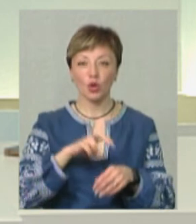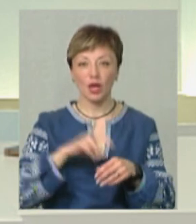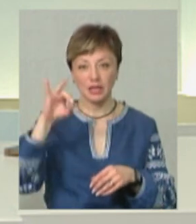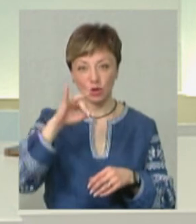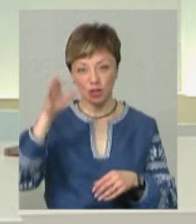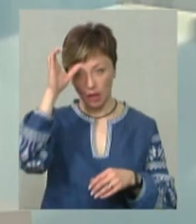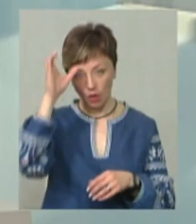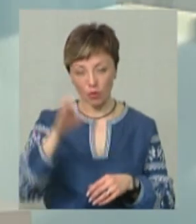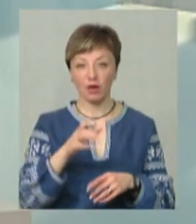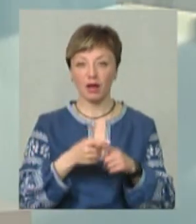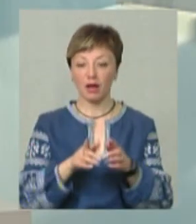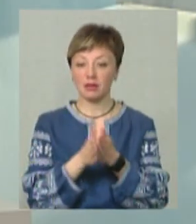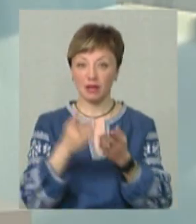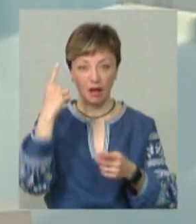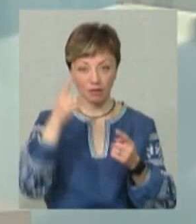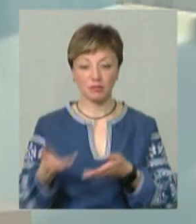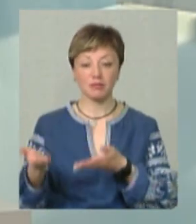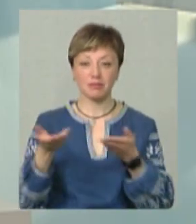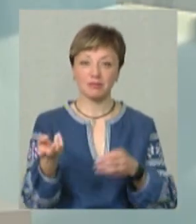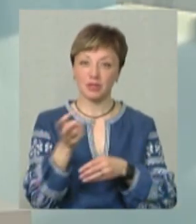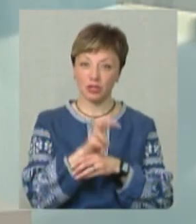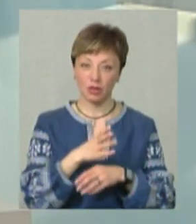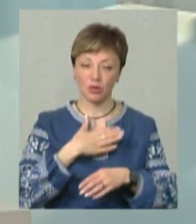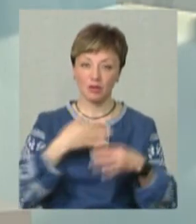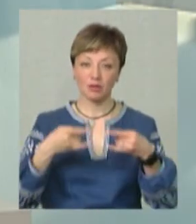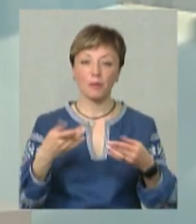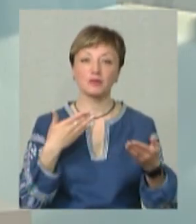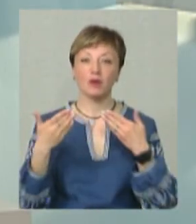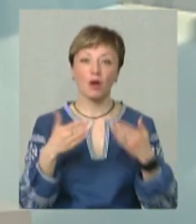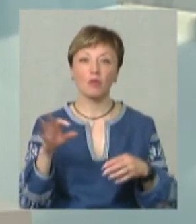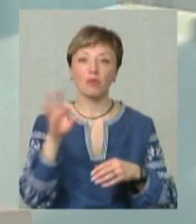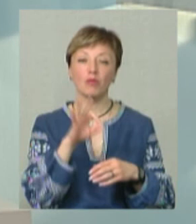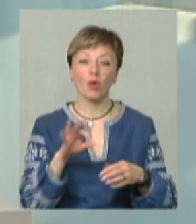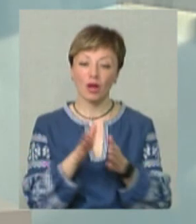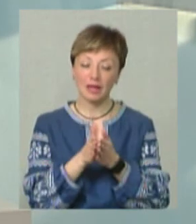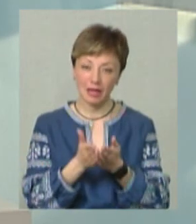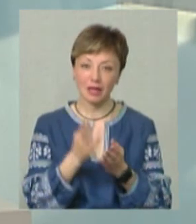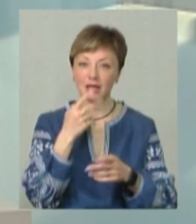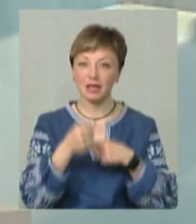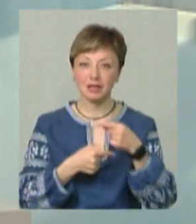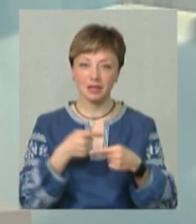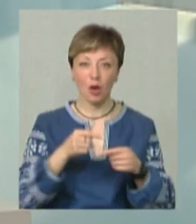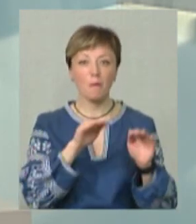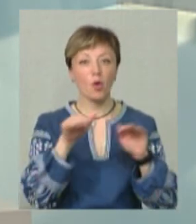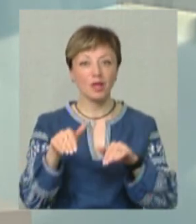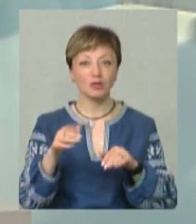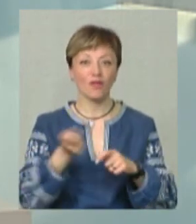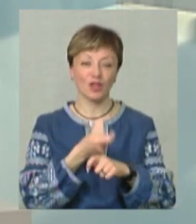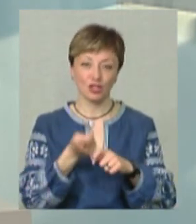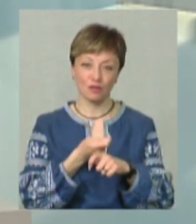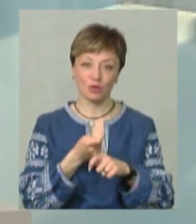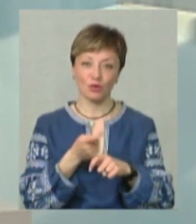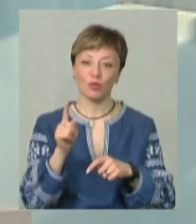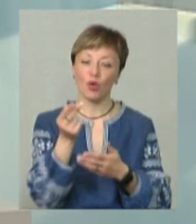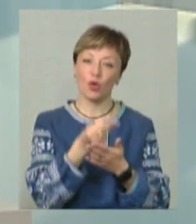«Традиційний одяг українців Поділля», завітала до нас у студії. Ми поспілкувалися про саму монографію, а також традиційну подільську вишивку, що